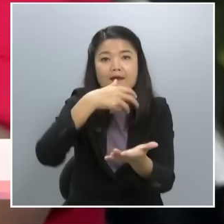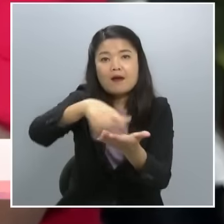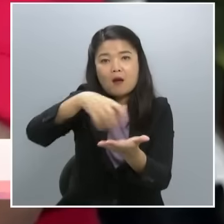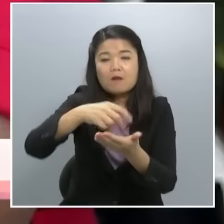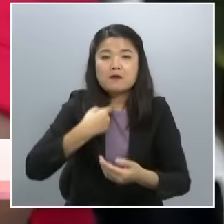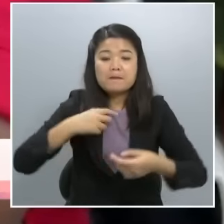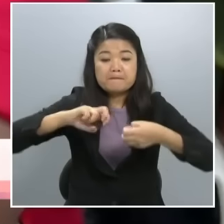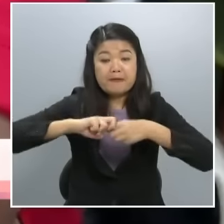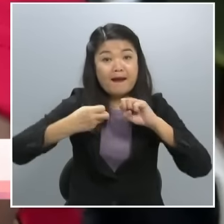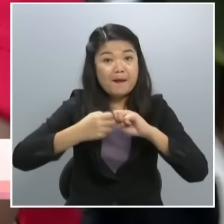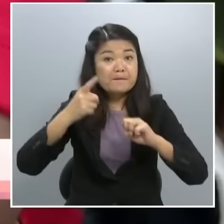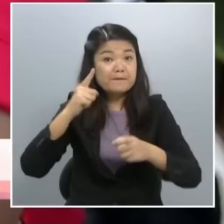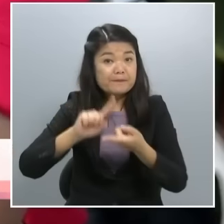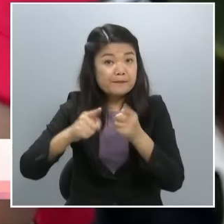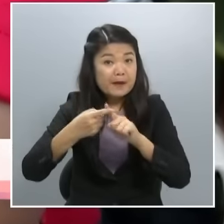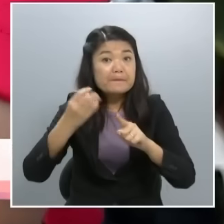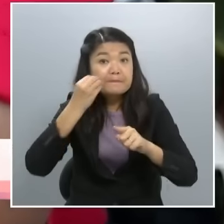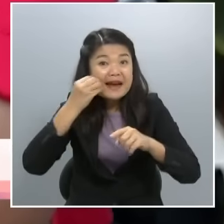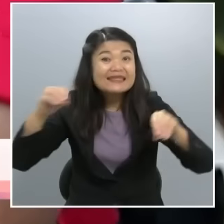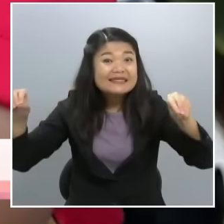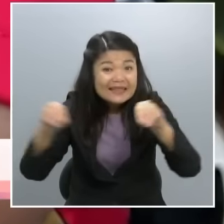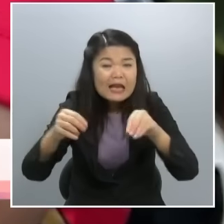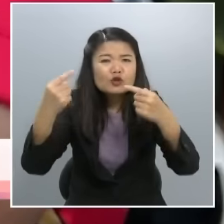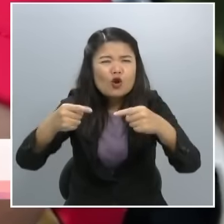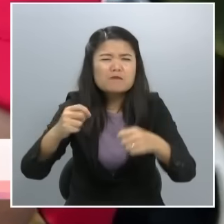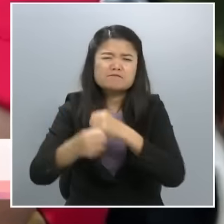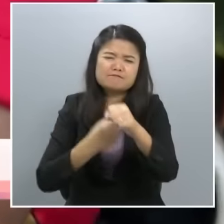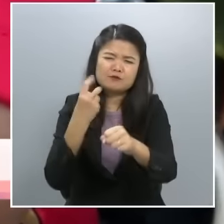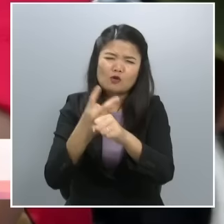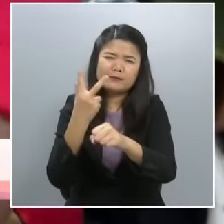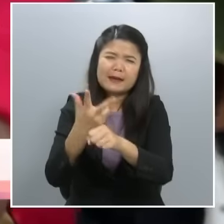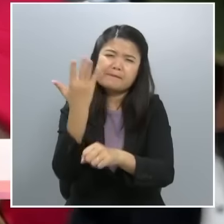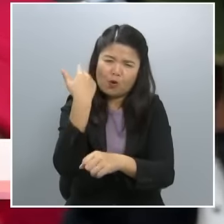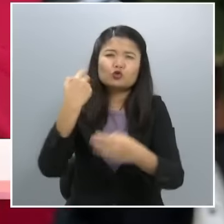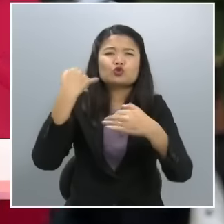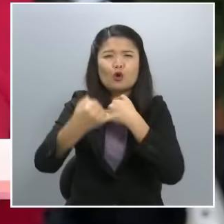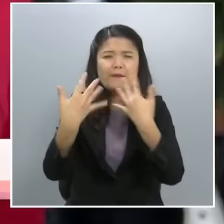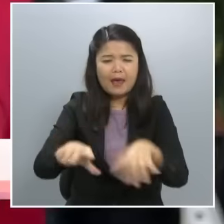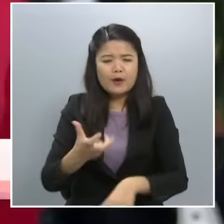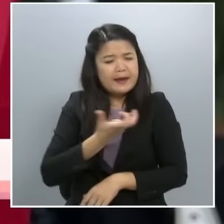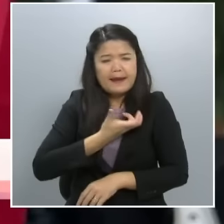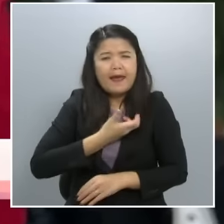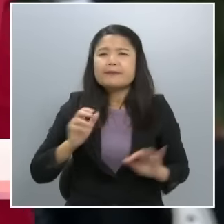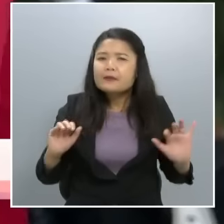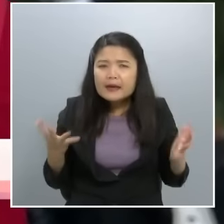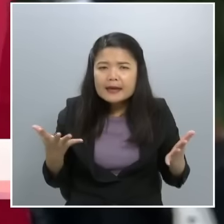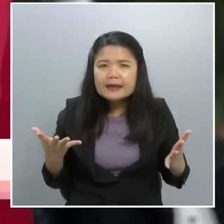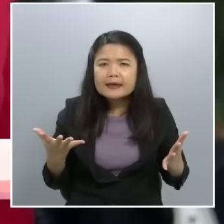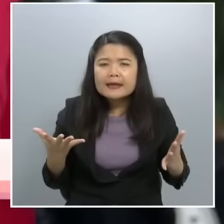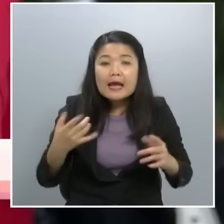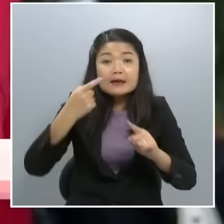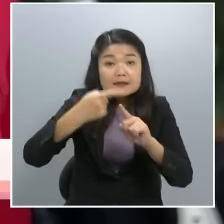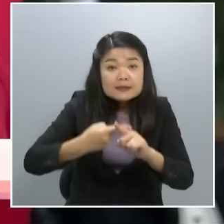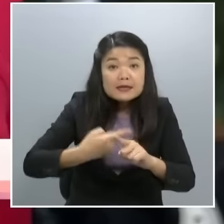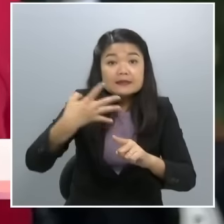หากับเพื่อนบ้านคู่กรณีมันเกิดขึ้นเมื่อ 2-3 ปีก่อนแล้วมันก็จบไปแล้วตัวเองไม่ได้เจ็บใจไม่ได้แค้นอะไรส่วน12